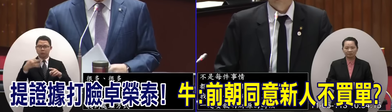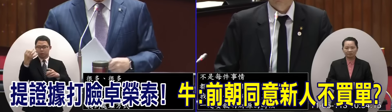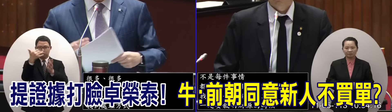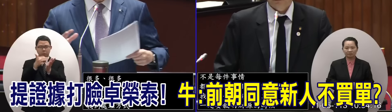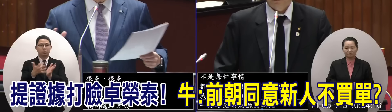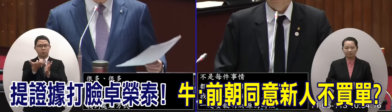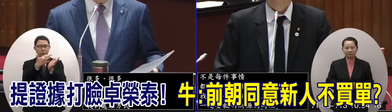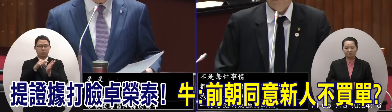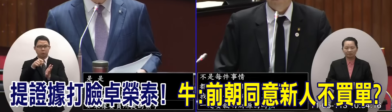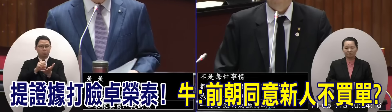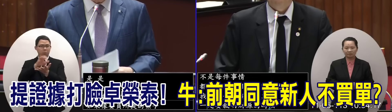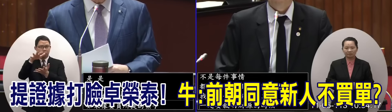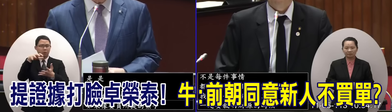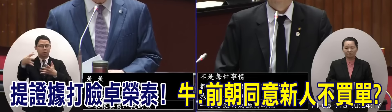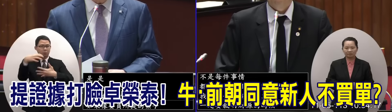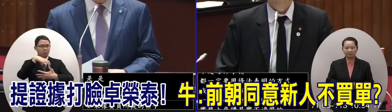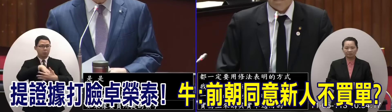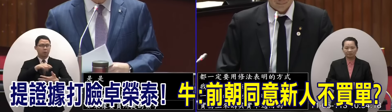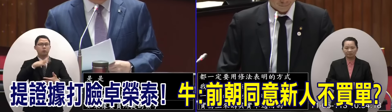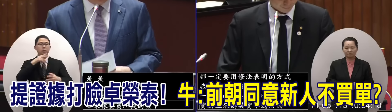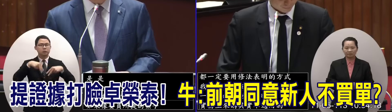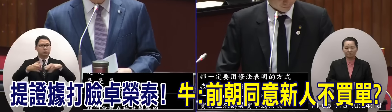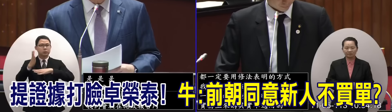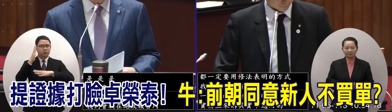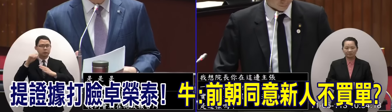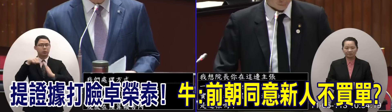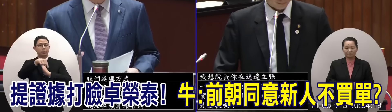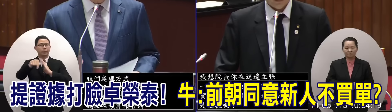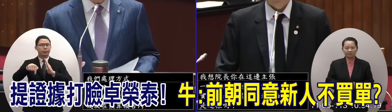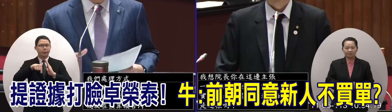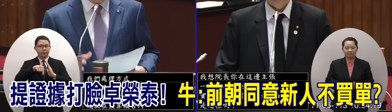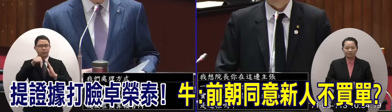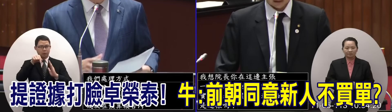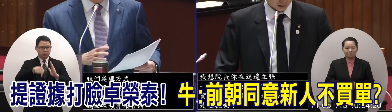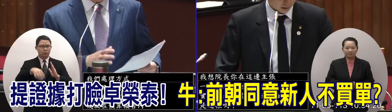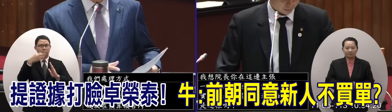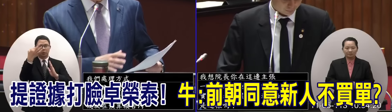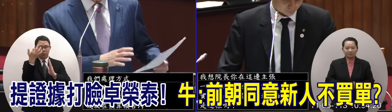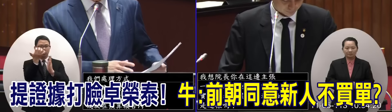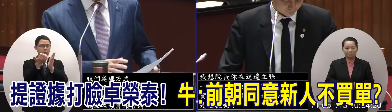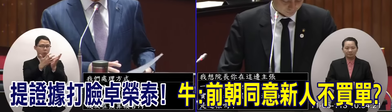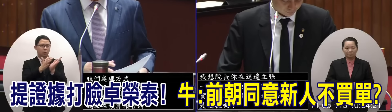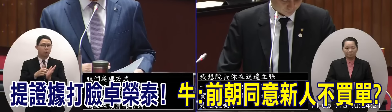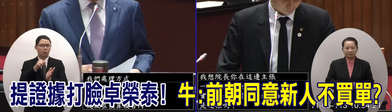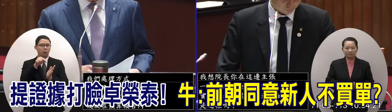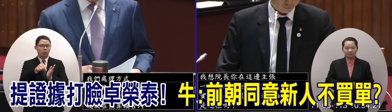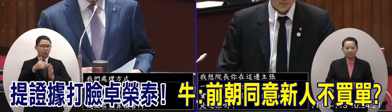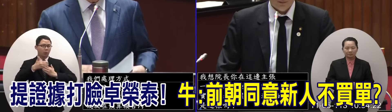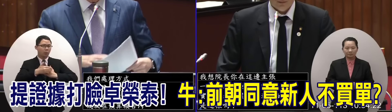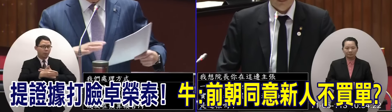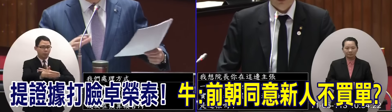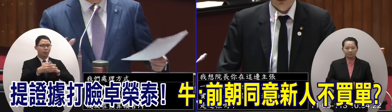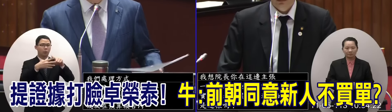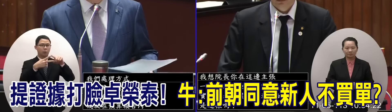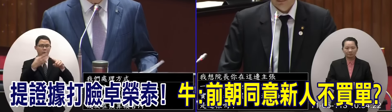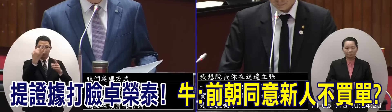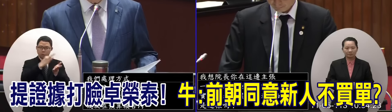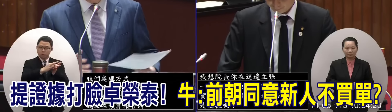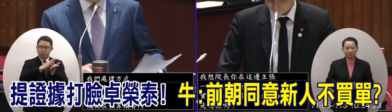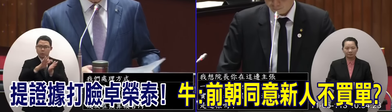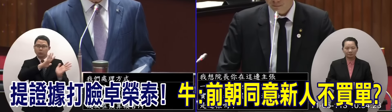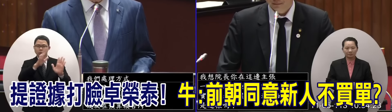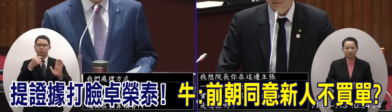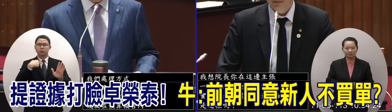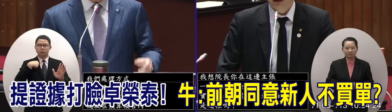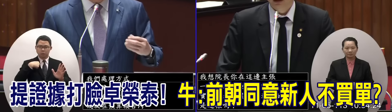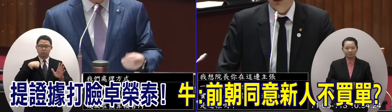就表示它已经经过行政院了解整个预算的执行内容程序，预算把它形成了一个政策